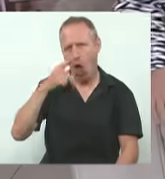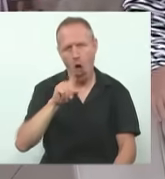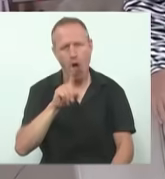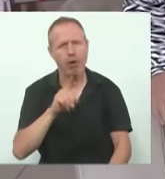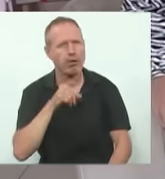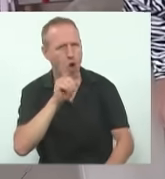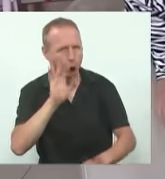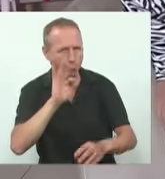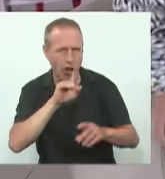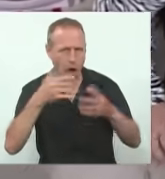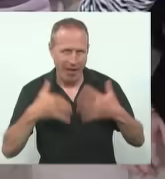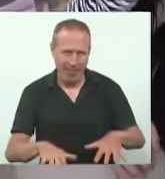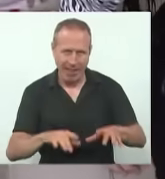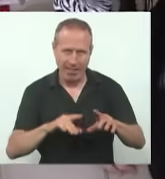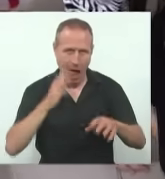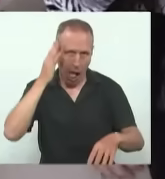מנצח.